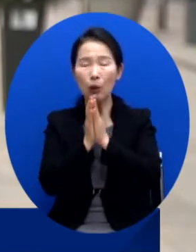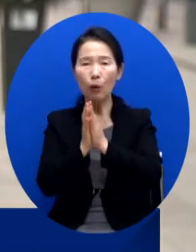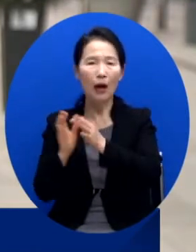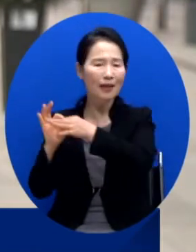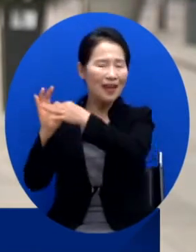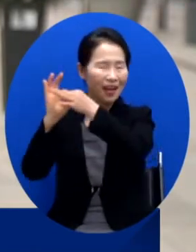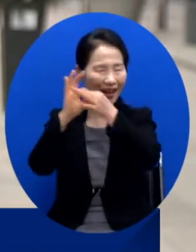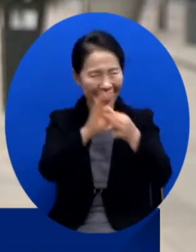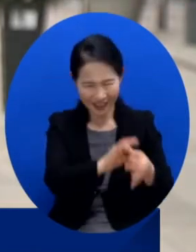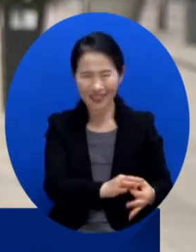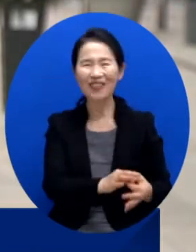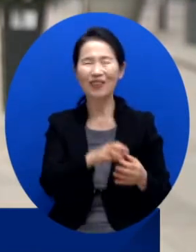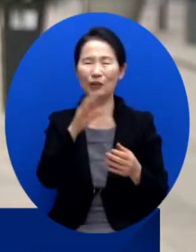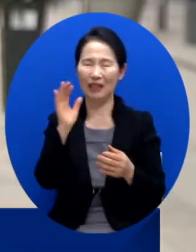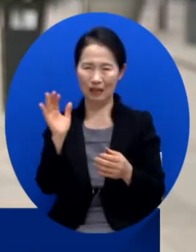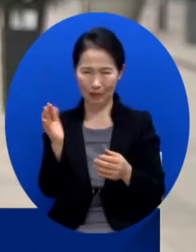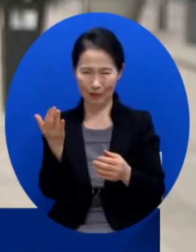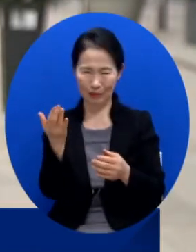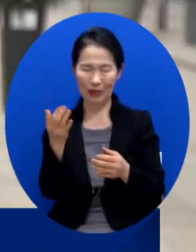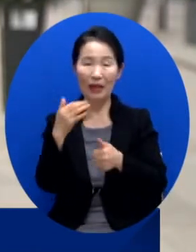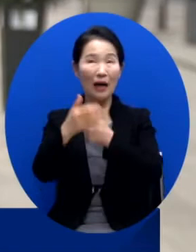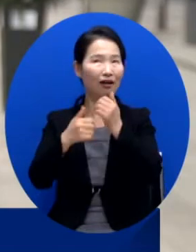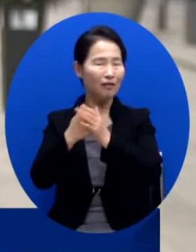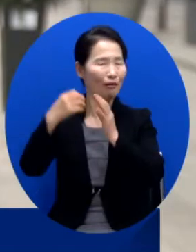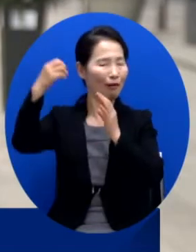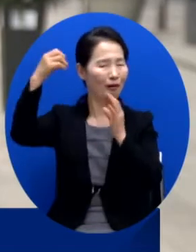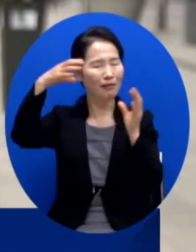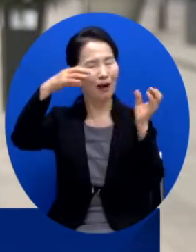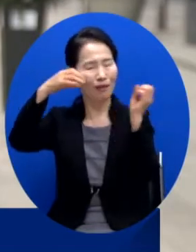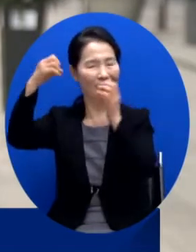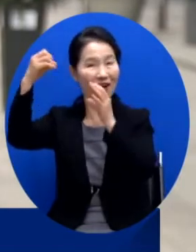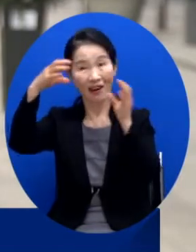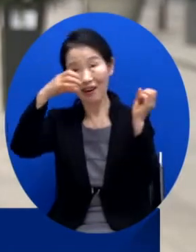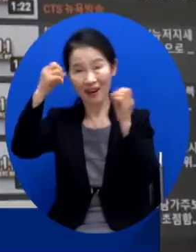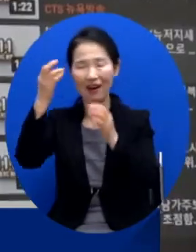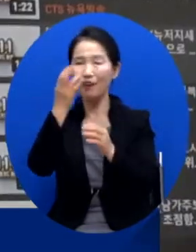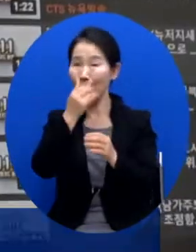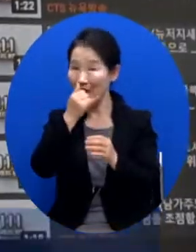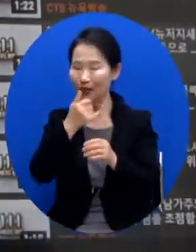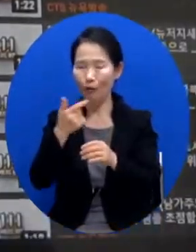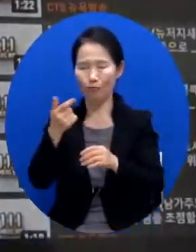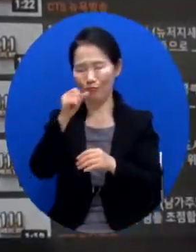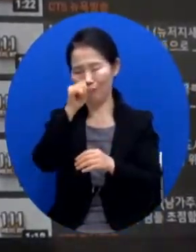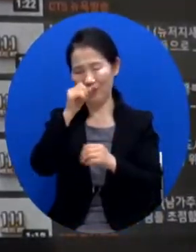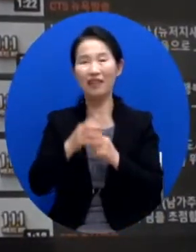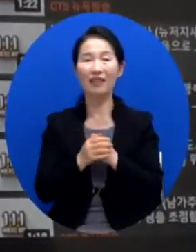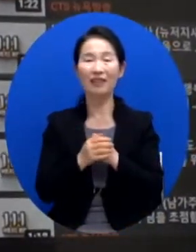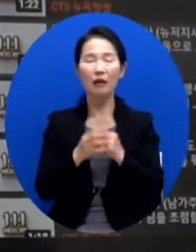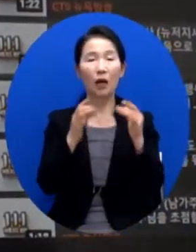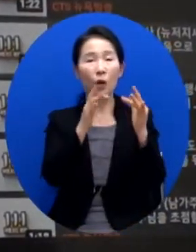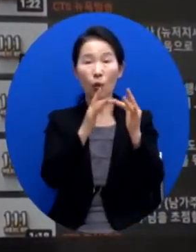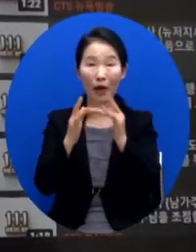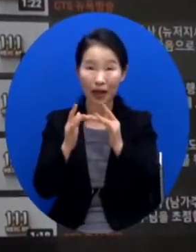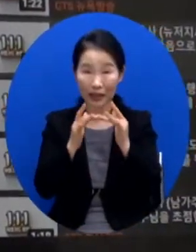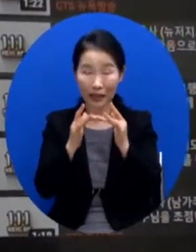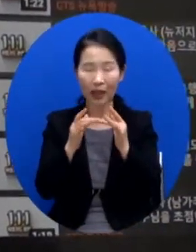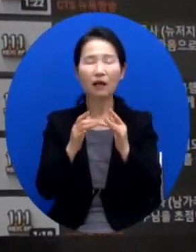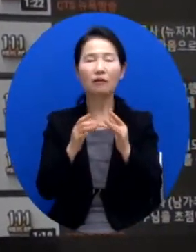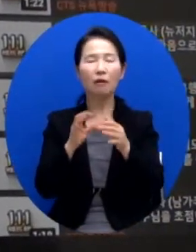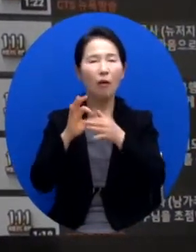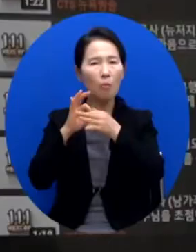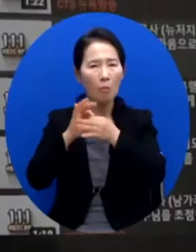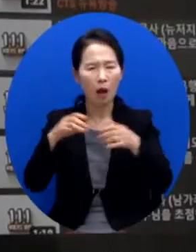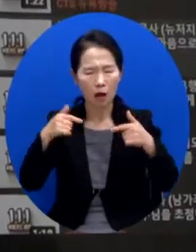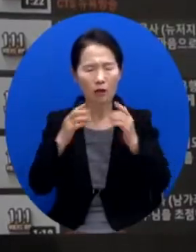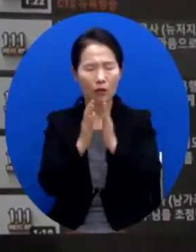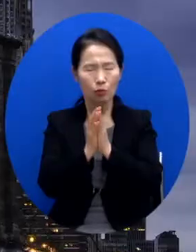않고 계속적으로 하나님과 대화할 수 있게 해 서서 너무나 좋습니다 온라인상에서 매일 기도 운동이 이어지면서